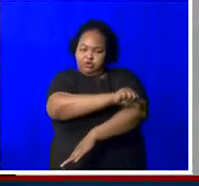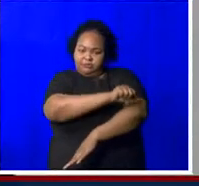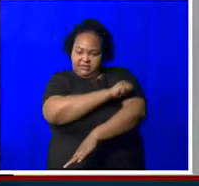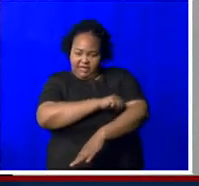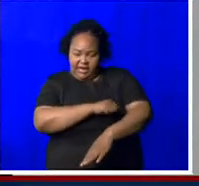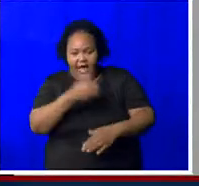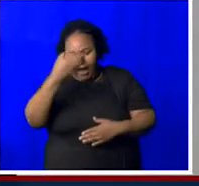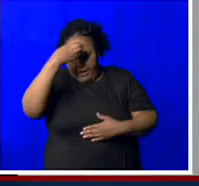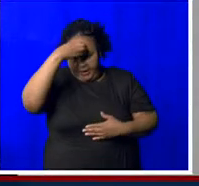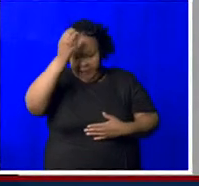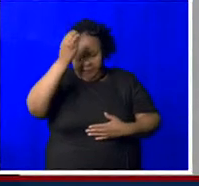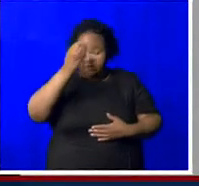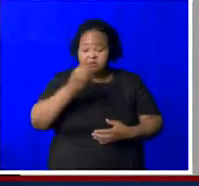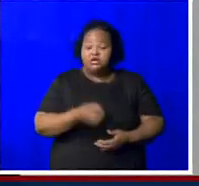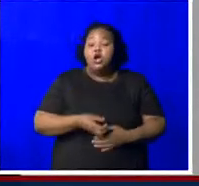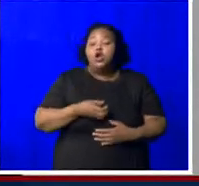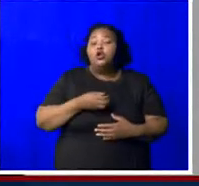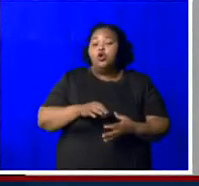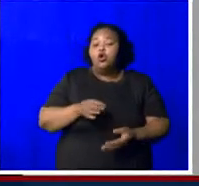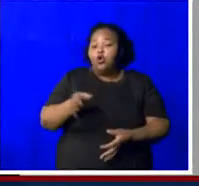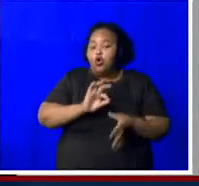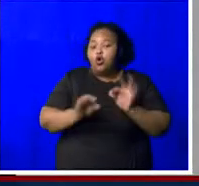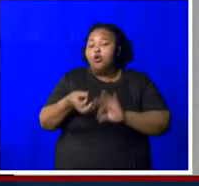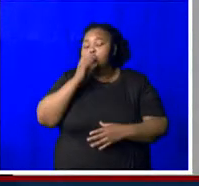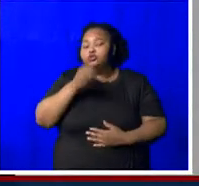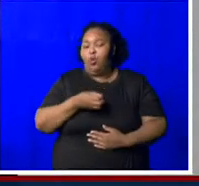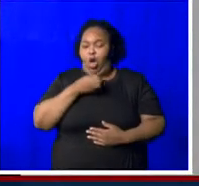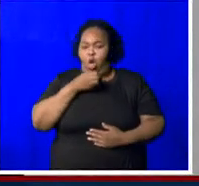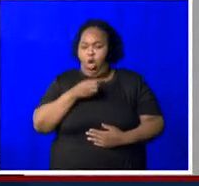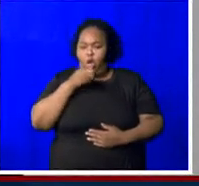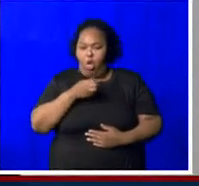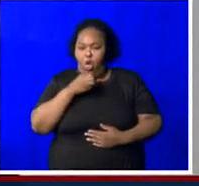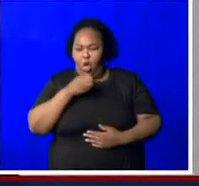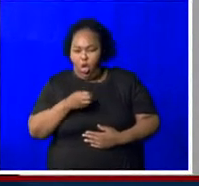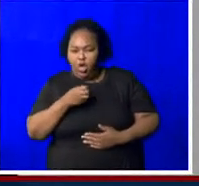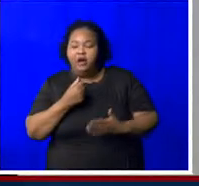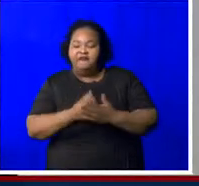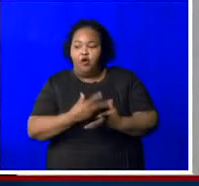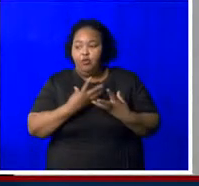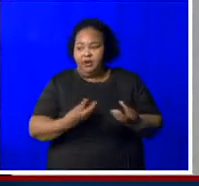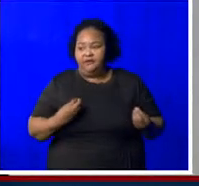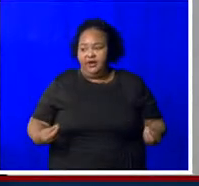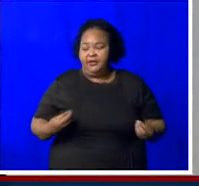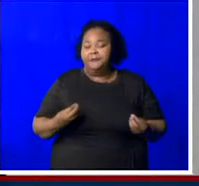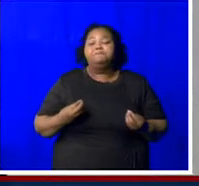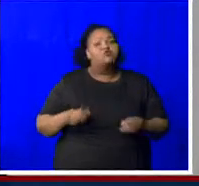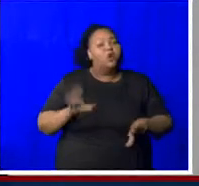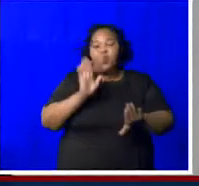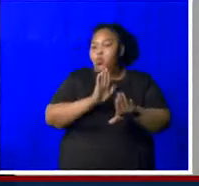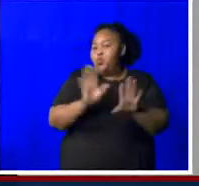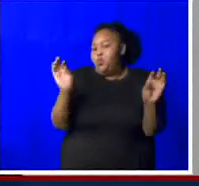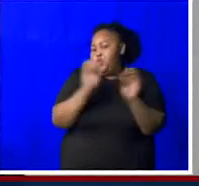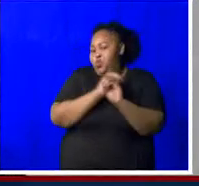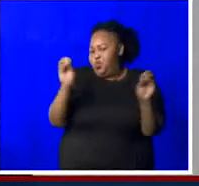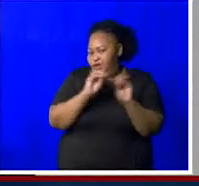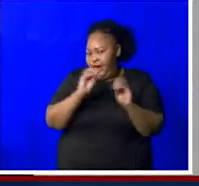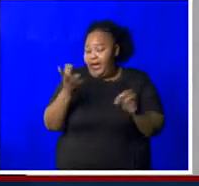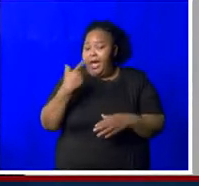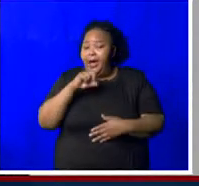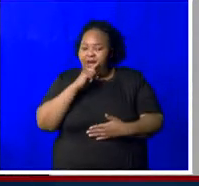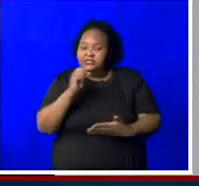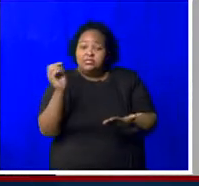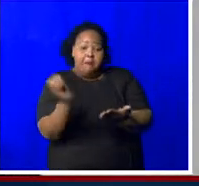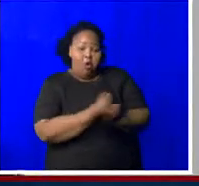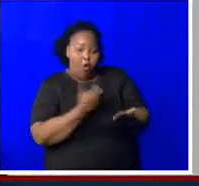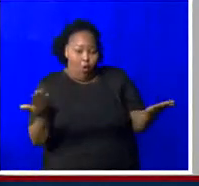cough syrup yebantwana but siyatika ukuthi lo muthi lona uyawuthola ngale ka-private sector shothi kule tindzawo